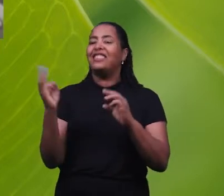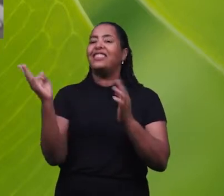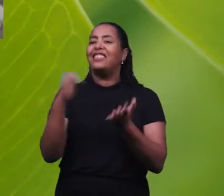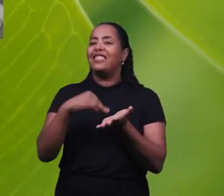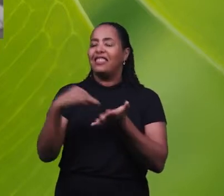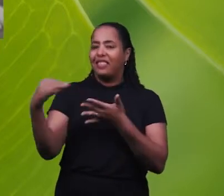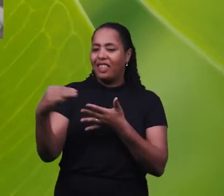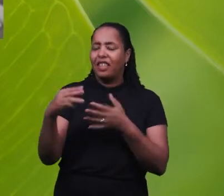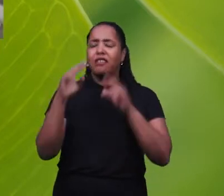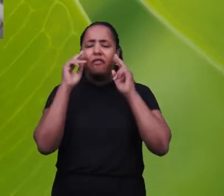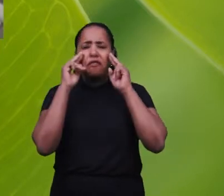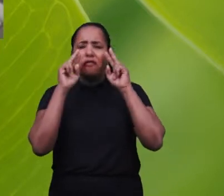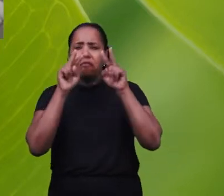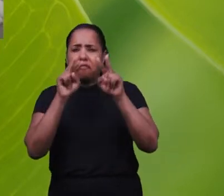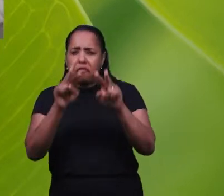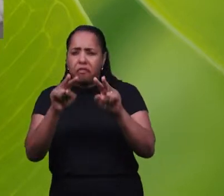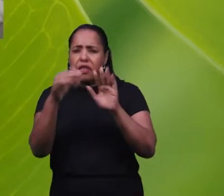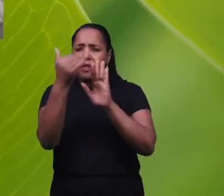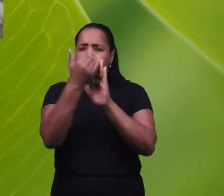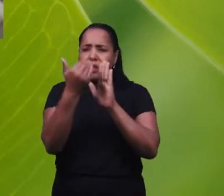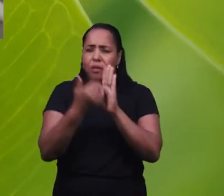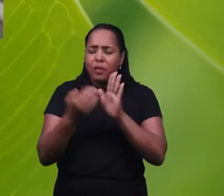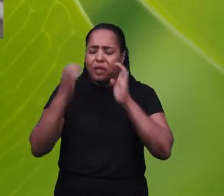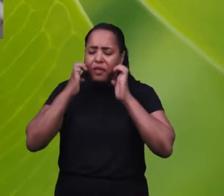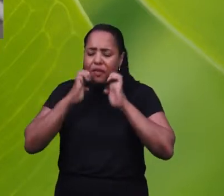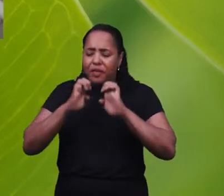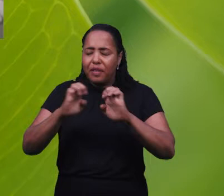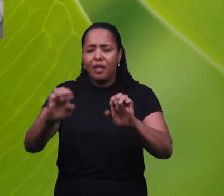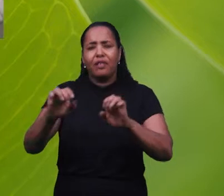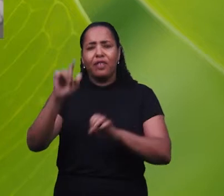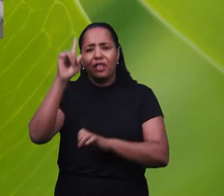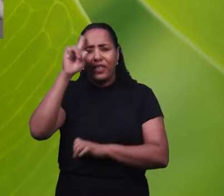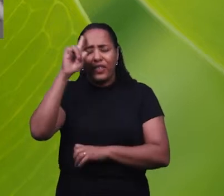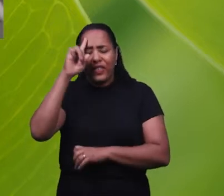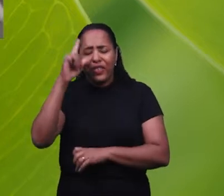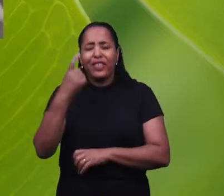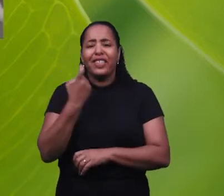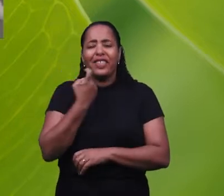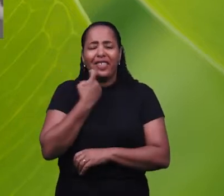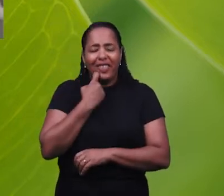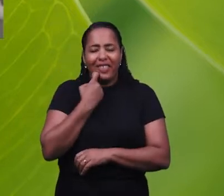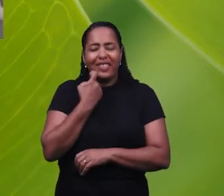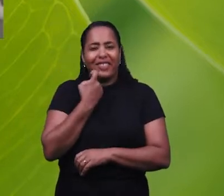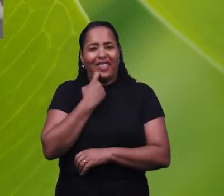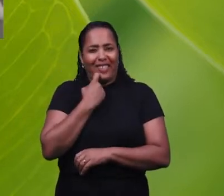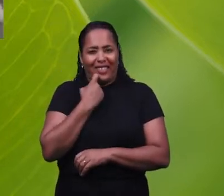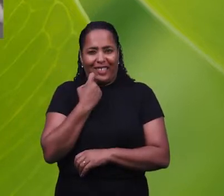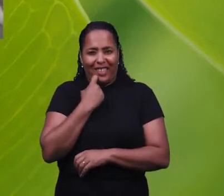Nous assistons à la programmation, l'évangile, tous les vendredis.